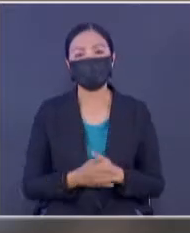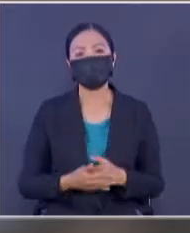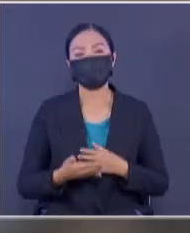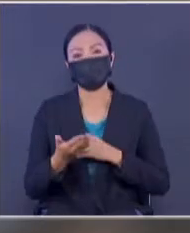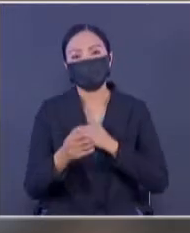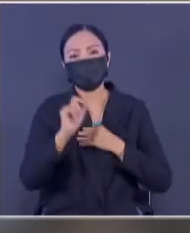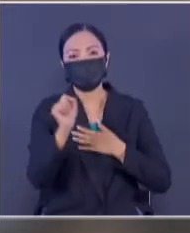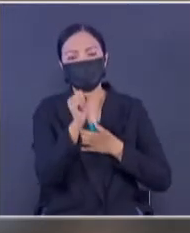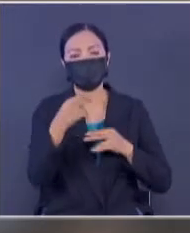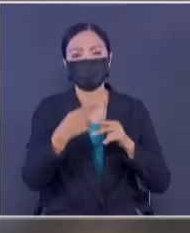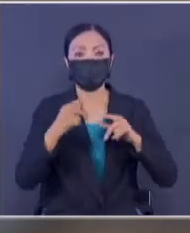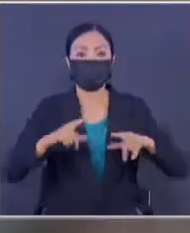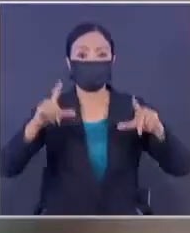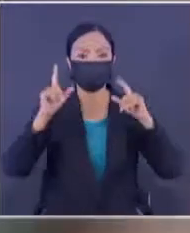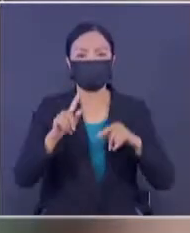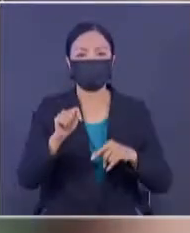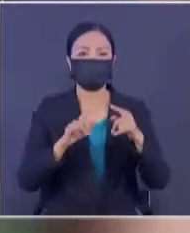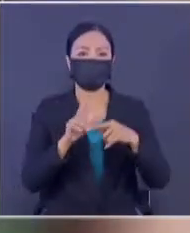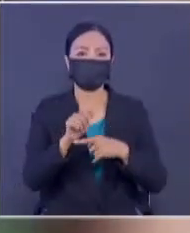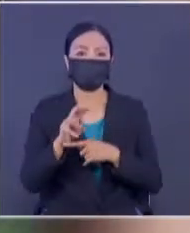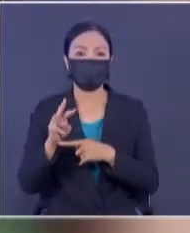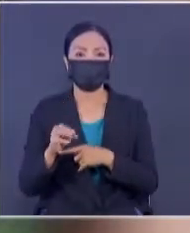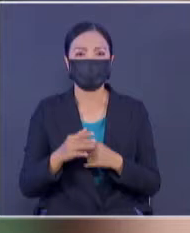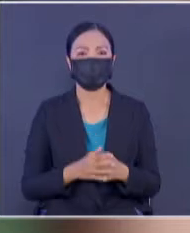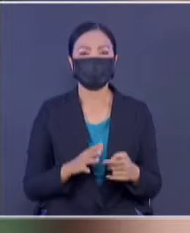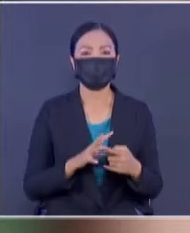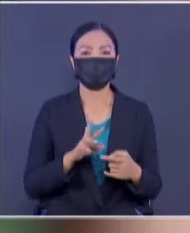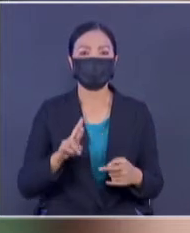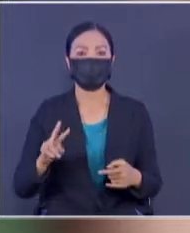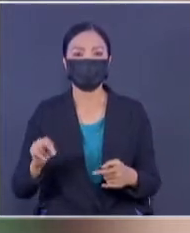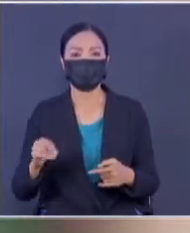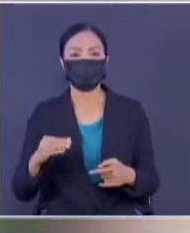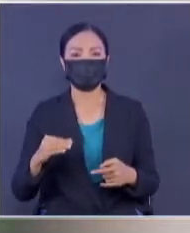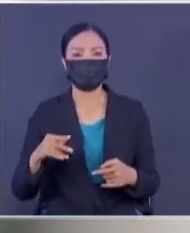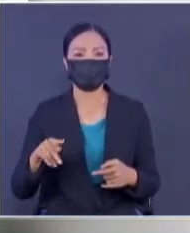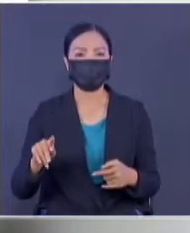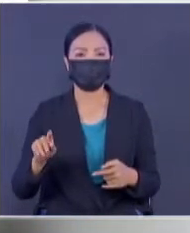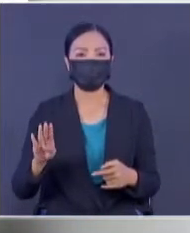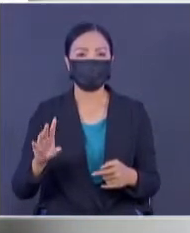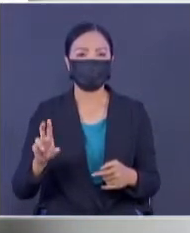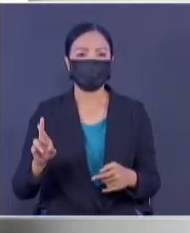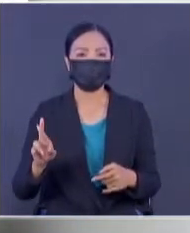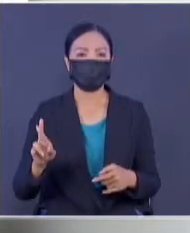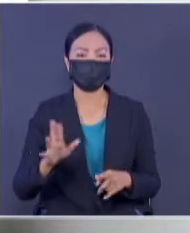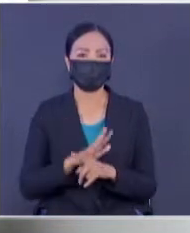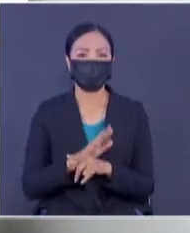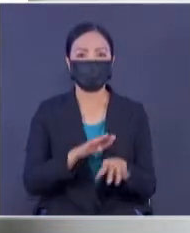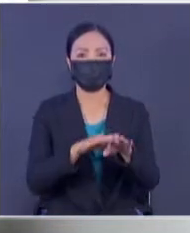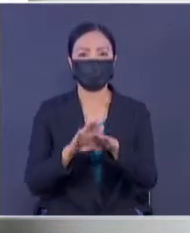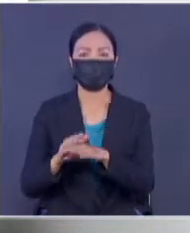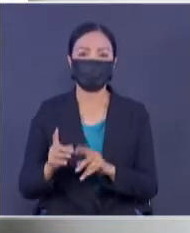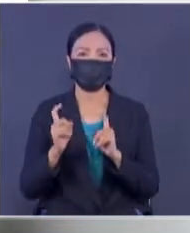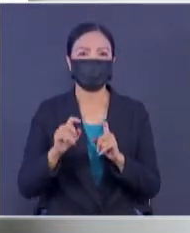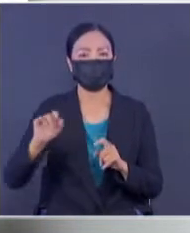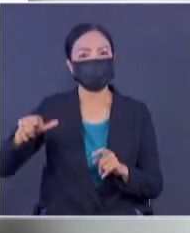โดยนักร้องดังยุค80นะคะคุณต้อมเรนโบว์หรือว่าคุณพีรพงษ์พลชนะได้ใช้ IG ส่วนตัวโพสต์เล่าเรื่องราวเตือนภัยค่ะว่าแก๊